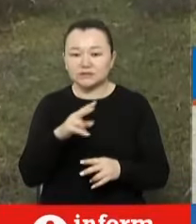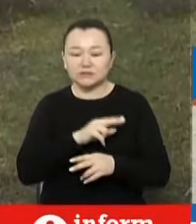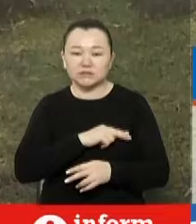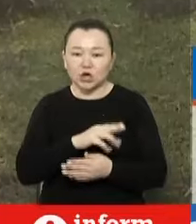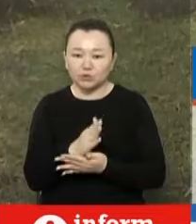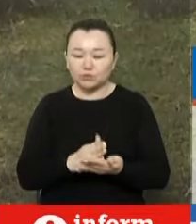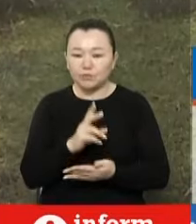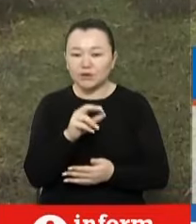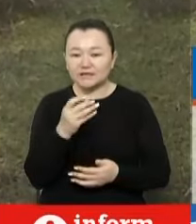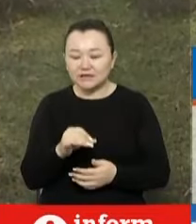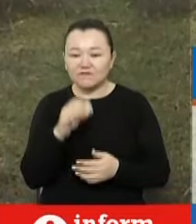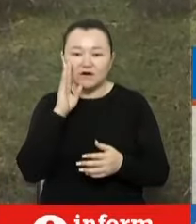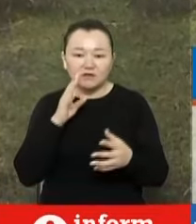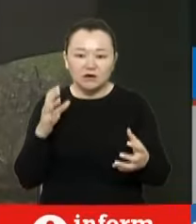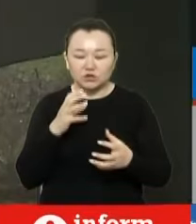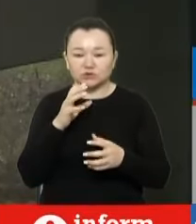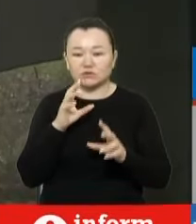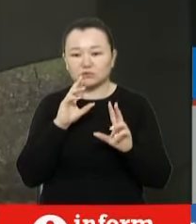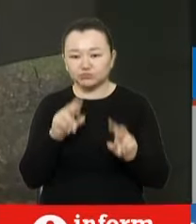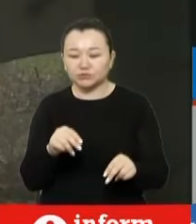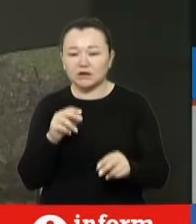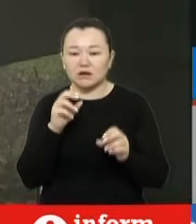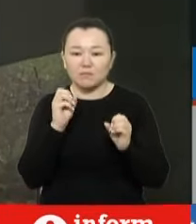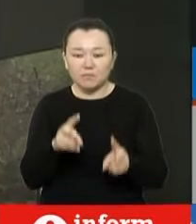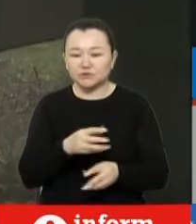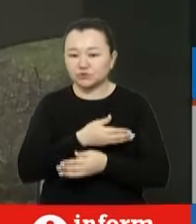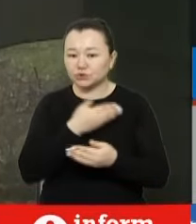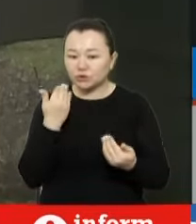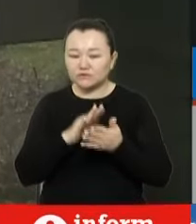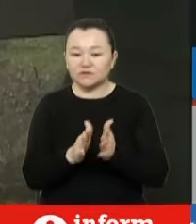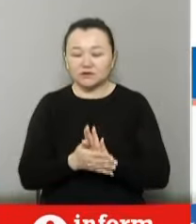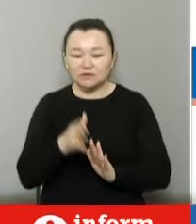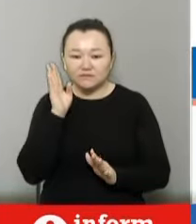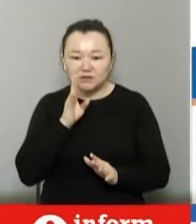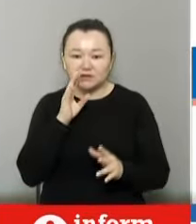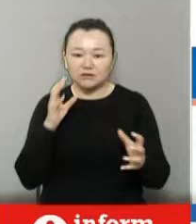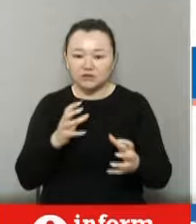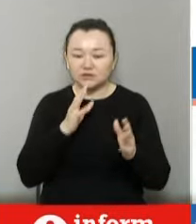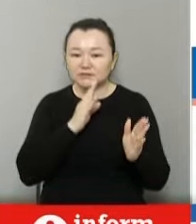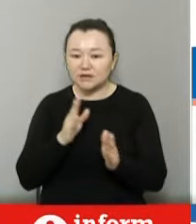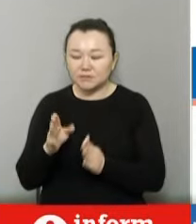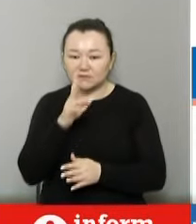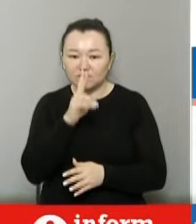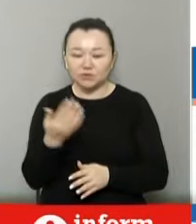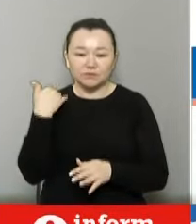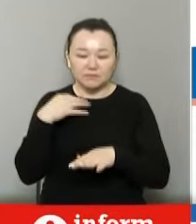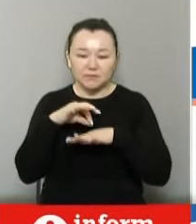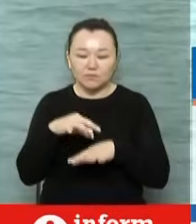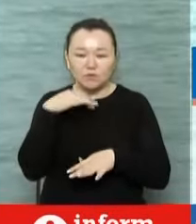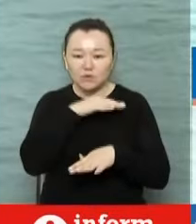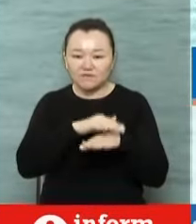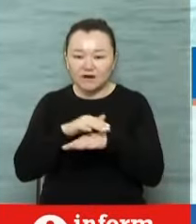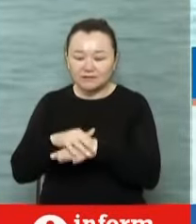участка Багенского водохранилища уверяют, риска прорыва нет. Обстановка на водохранилище стабильная. 2 года назад были проведены